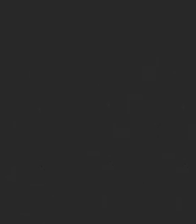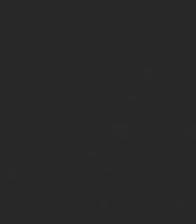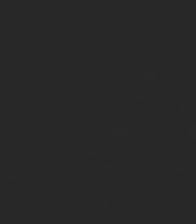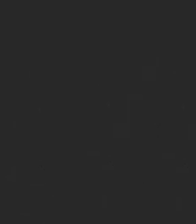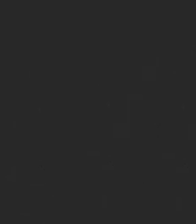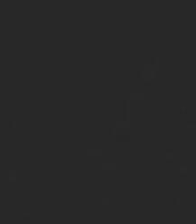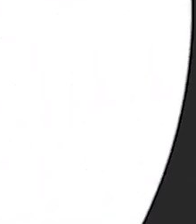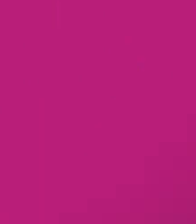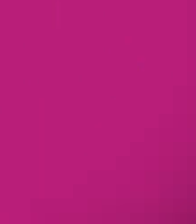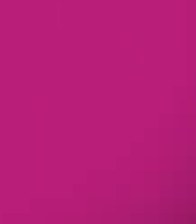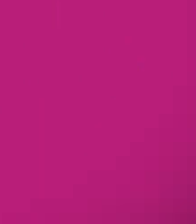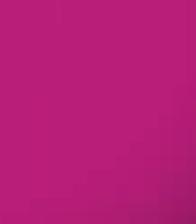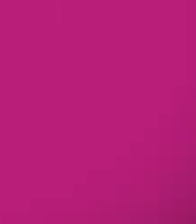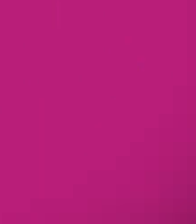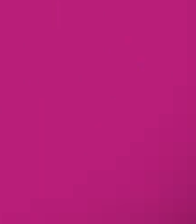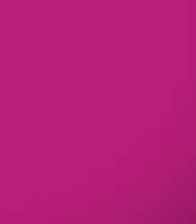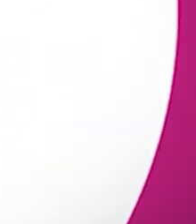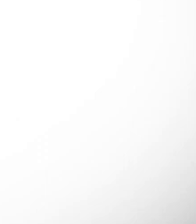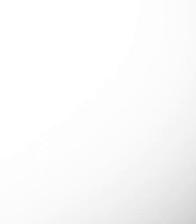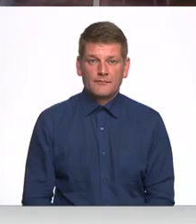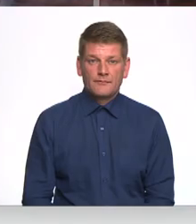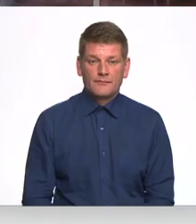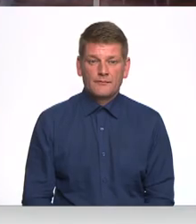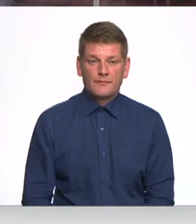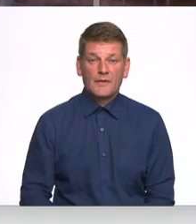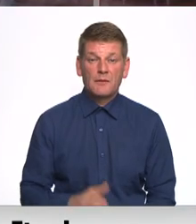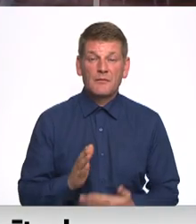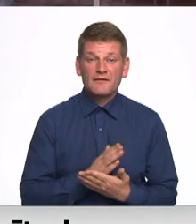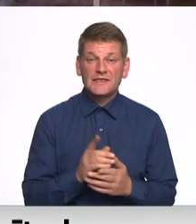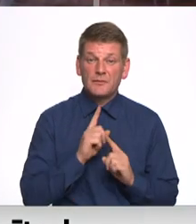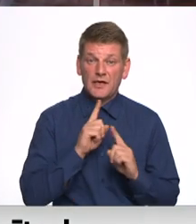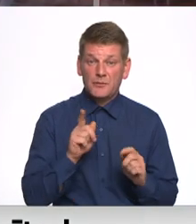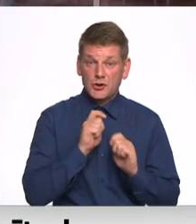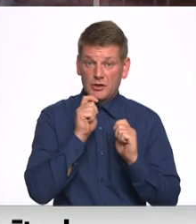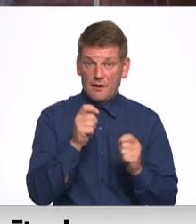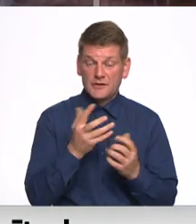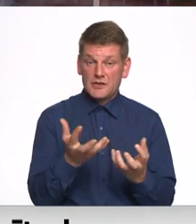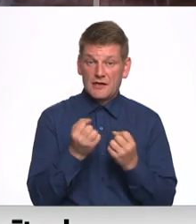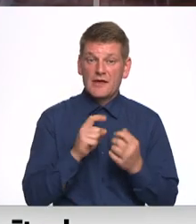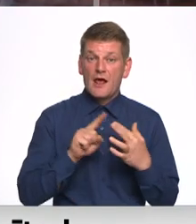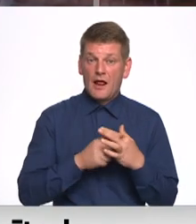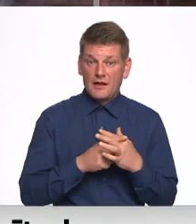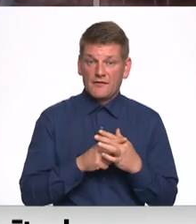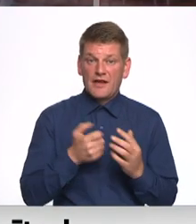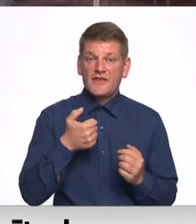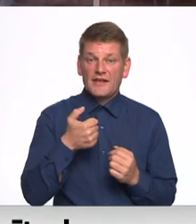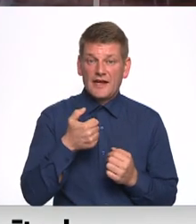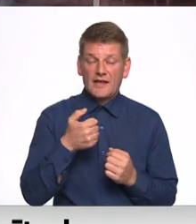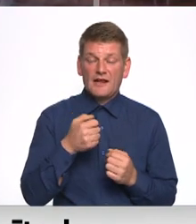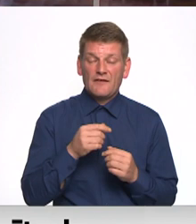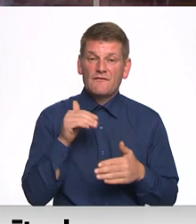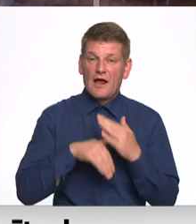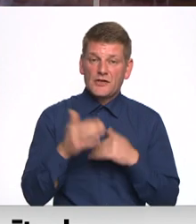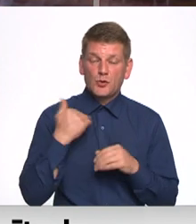Re, viss ēters ir te! Pavisam īpašu dāvinājumu saņēmis Jelgavas Ģedert Elijas vēstures